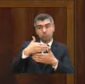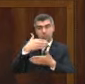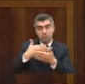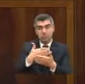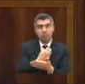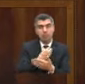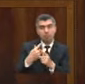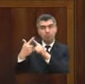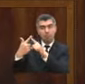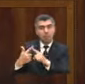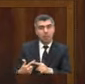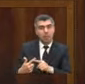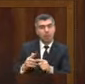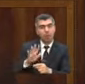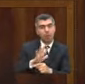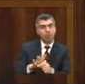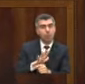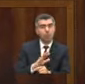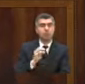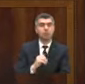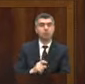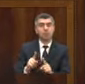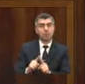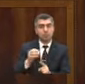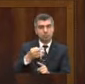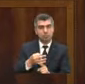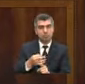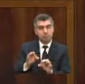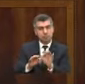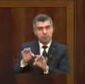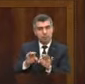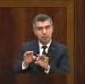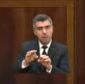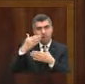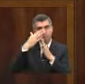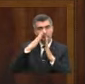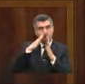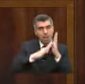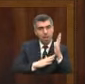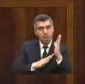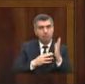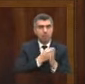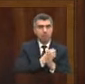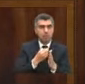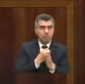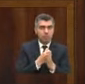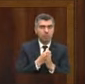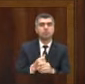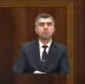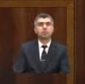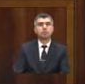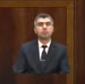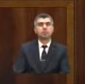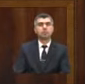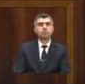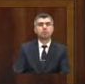المالية، وتعزيز الحكامة الاستشفائية والتخطيط الترابي للعرض الصحي. وطبعا الحال غادي